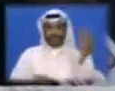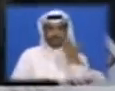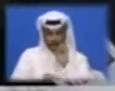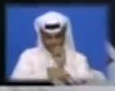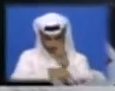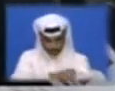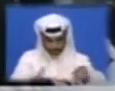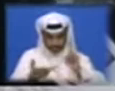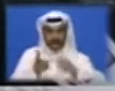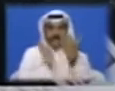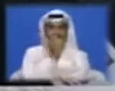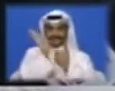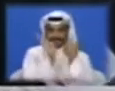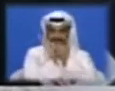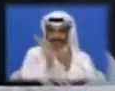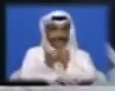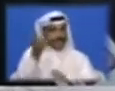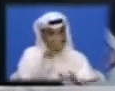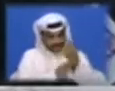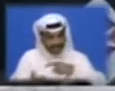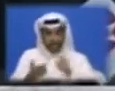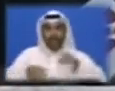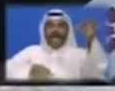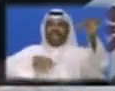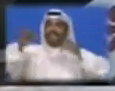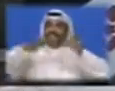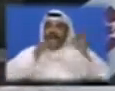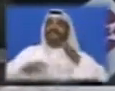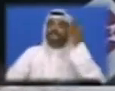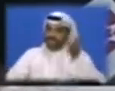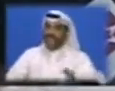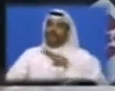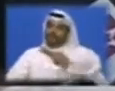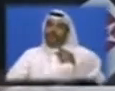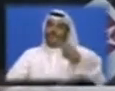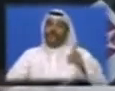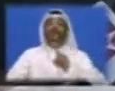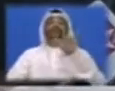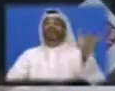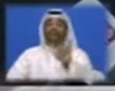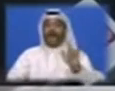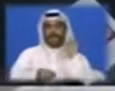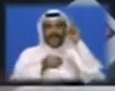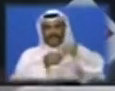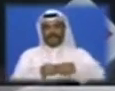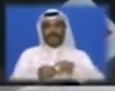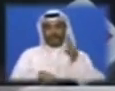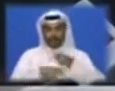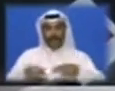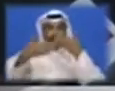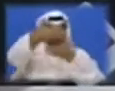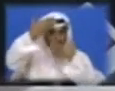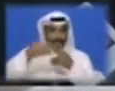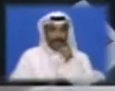الجانب الاقتصادي والجانب السياسي وغيره من الجوانب الأخرى التي تهم البلدين،